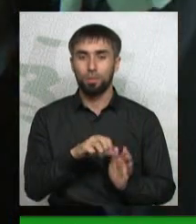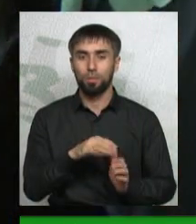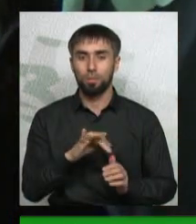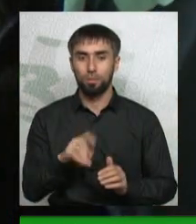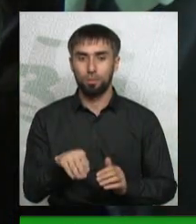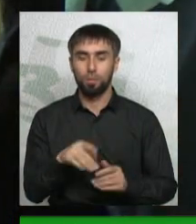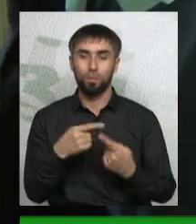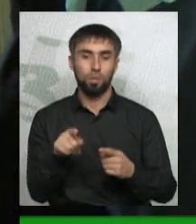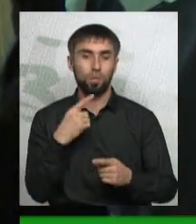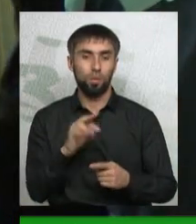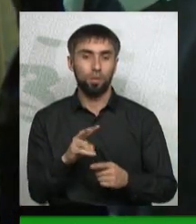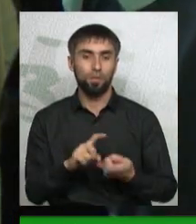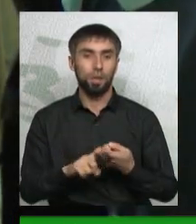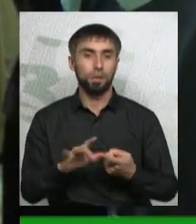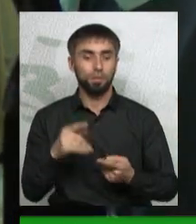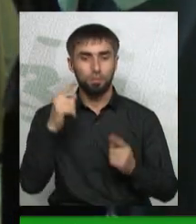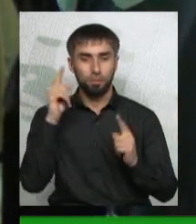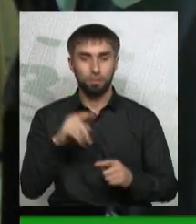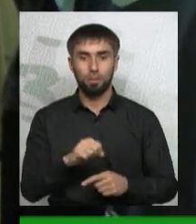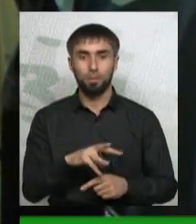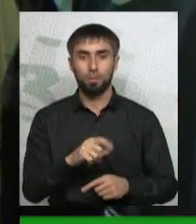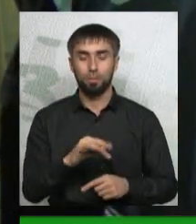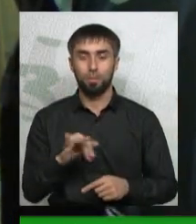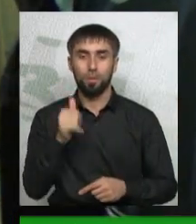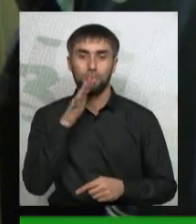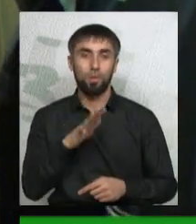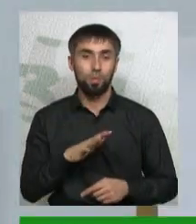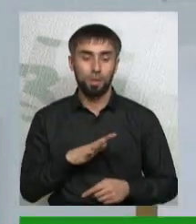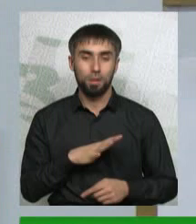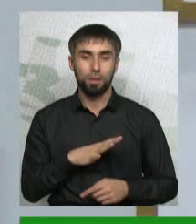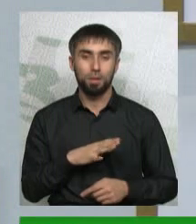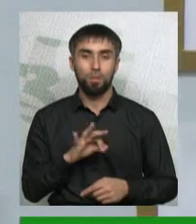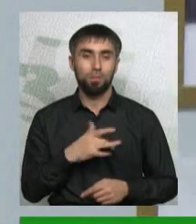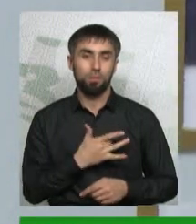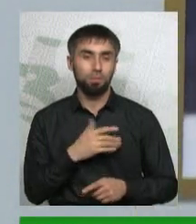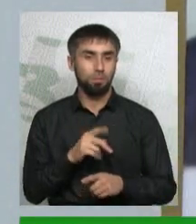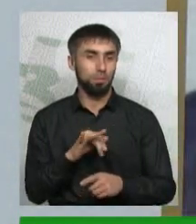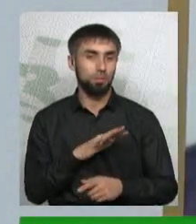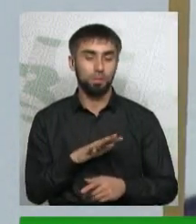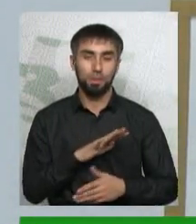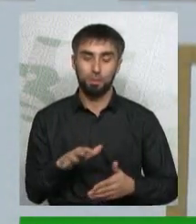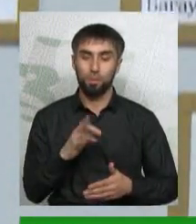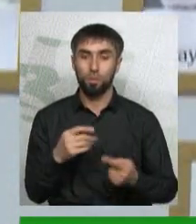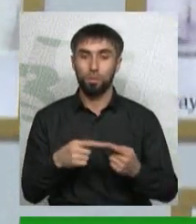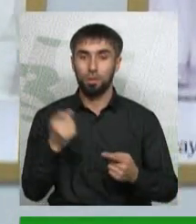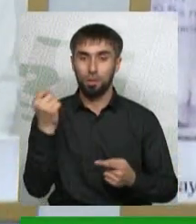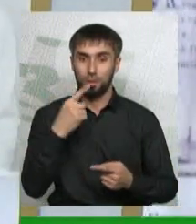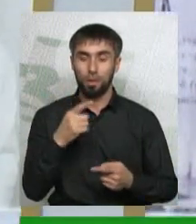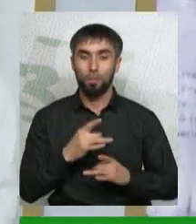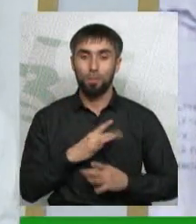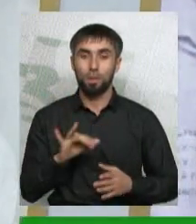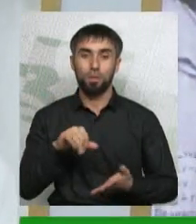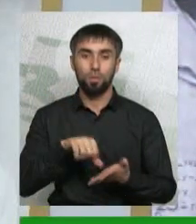матриархата. Другие, что он связан со знаменитыми амазонками, существование которых ставят под сомнение. Но одно ясно точно, в